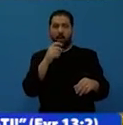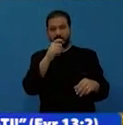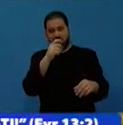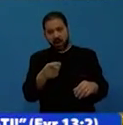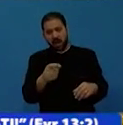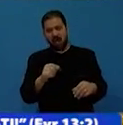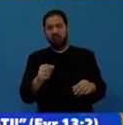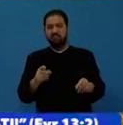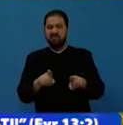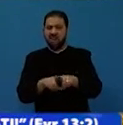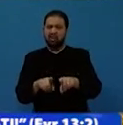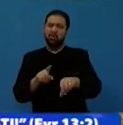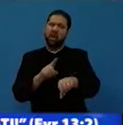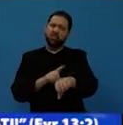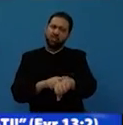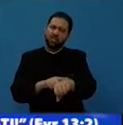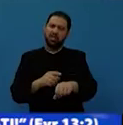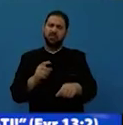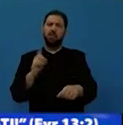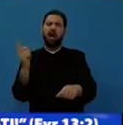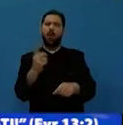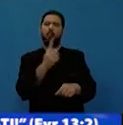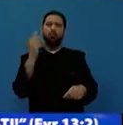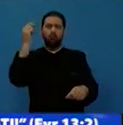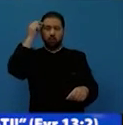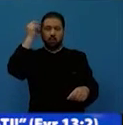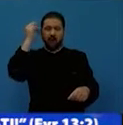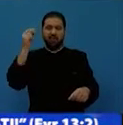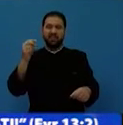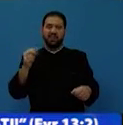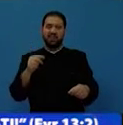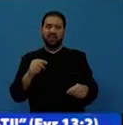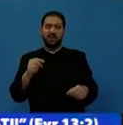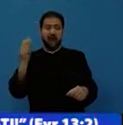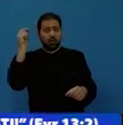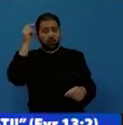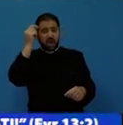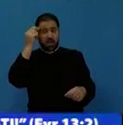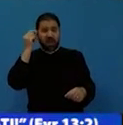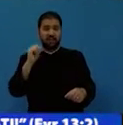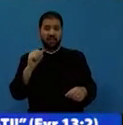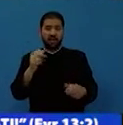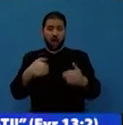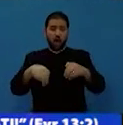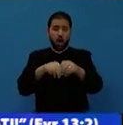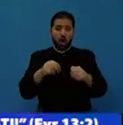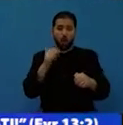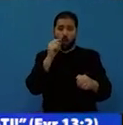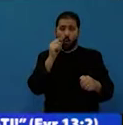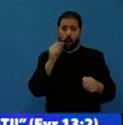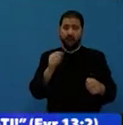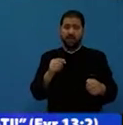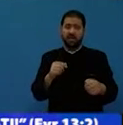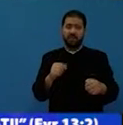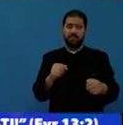În același timp, Apostolul Pavel ne aduce aminte că noi toți, oamenii, umanitatea în integralitatea